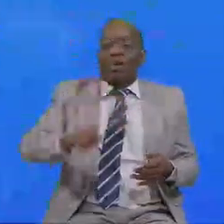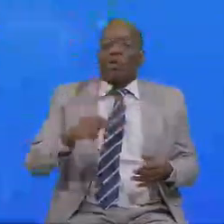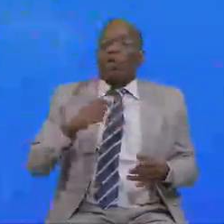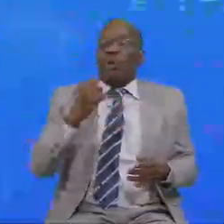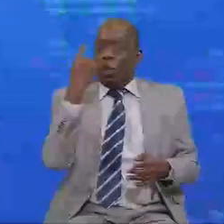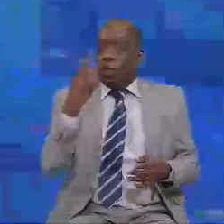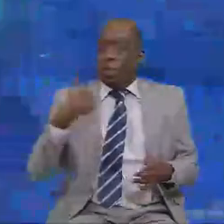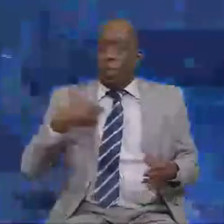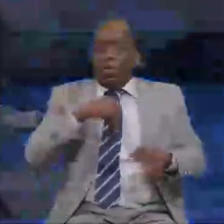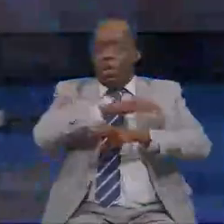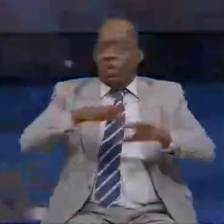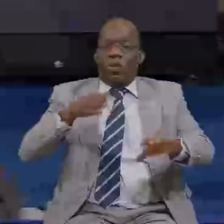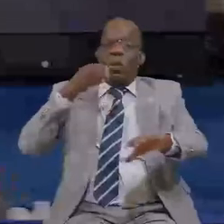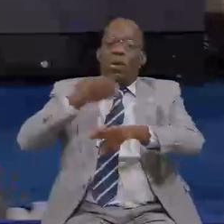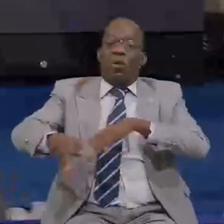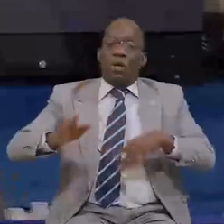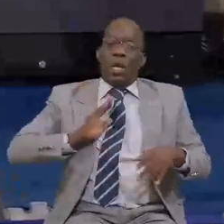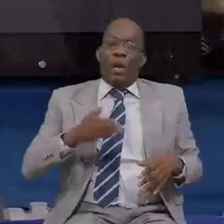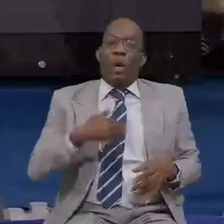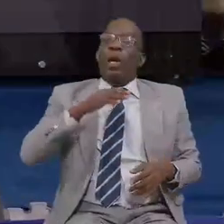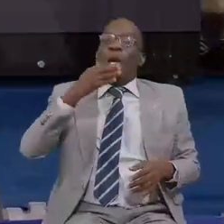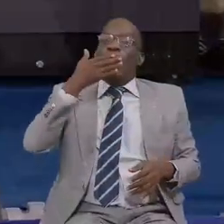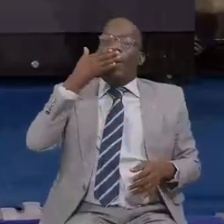pas notre souillure à Christ.